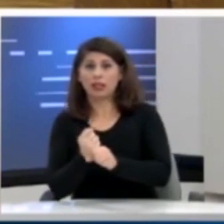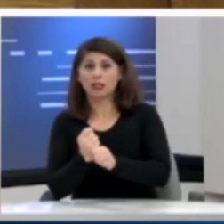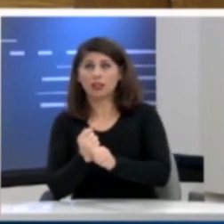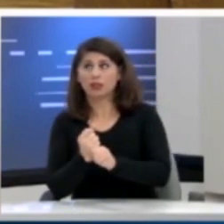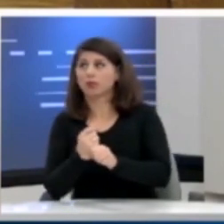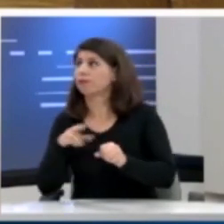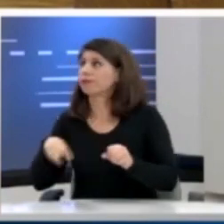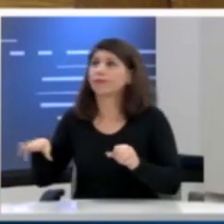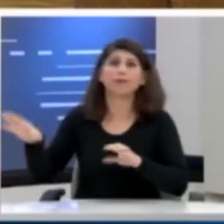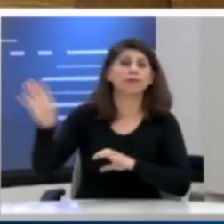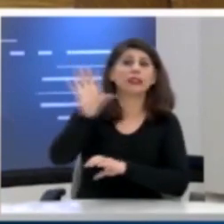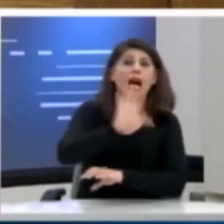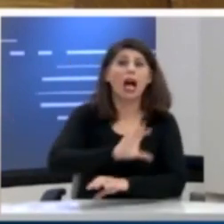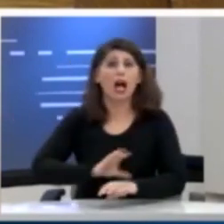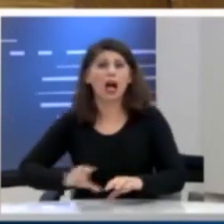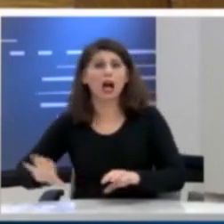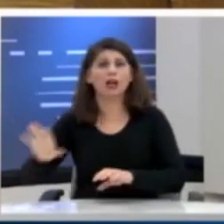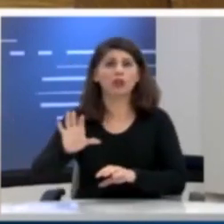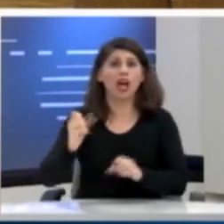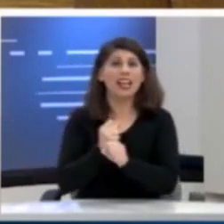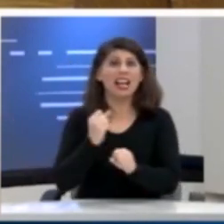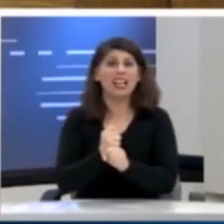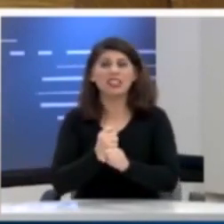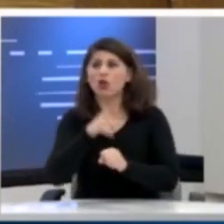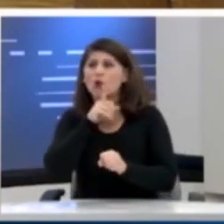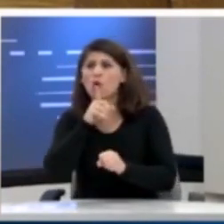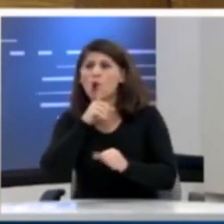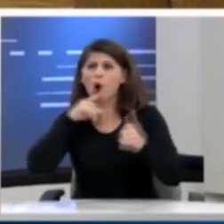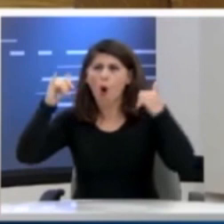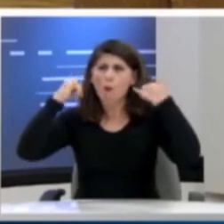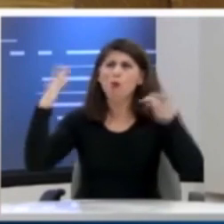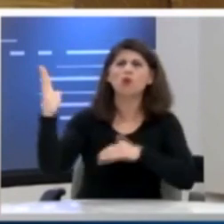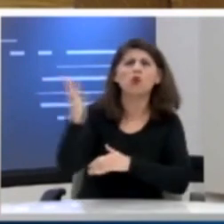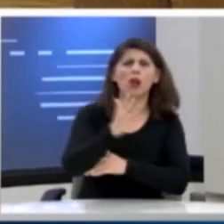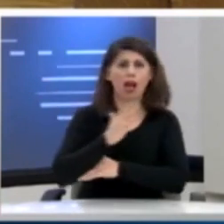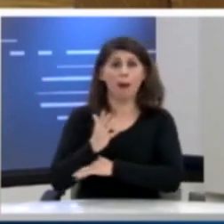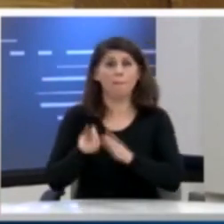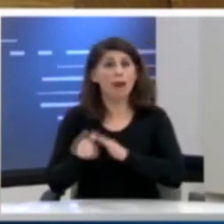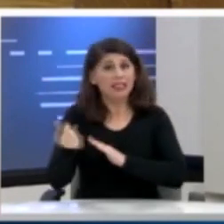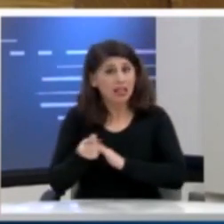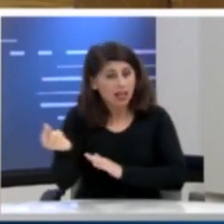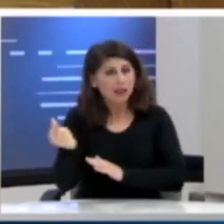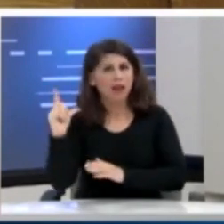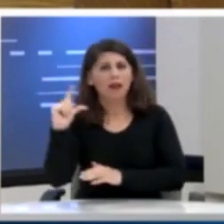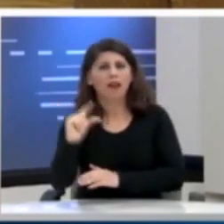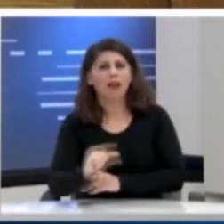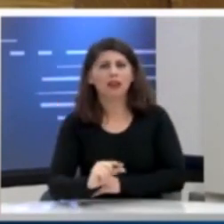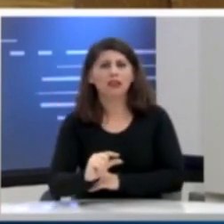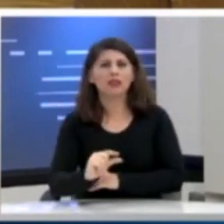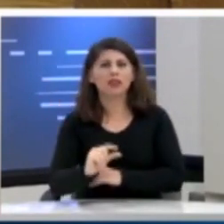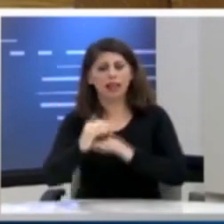εργασιακής περιπλάνησης, της εργασιακής ζούγκλας, της μετανάστευσης, των ελάχιστων